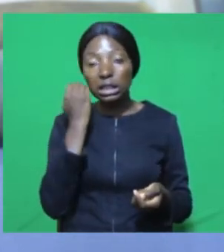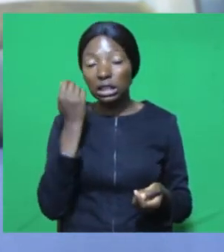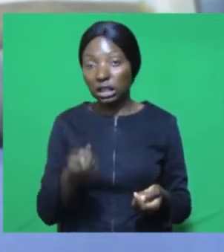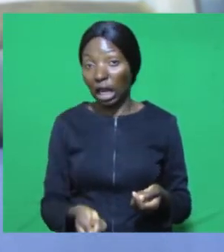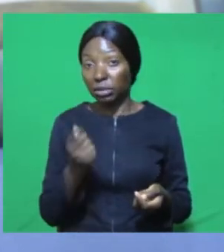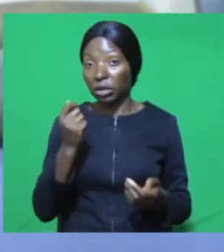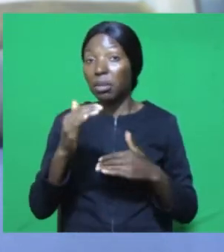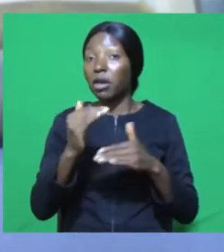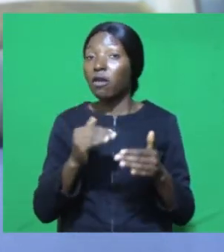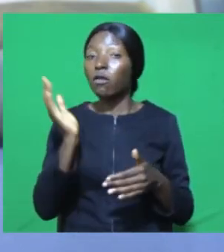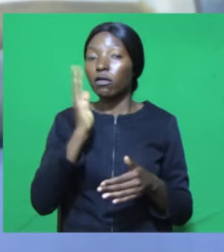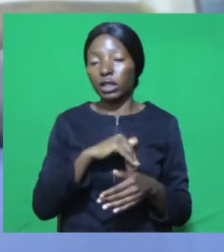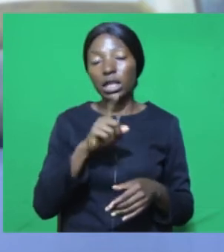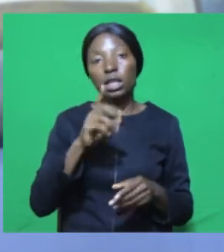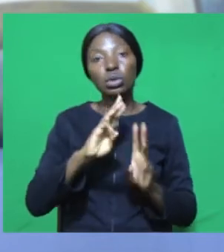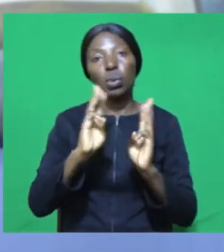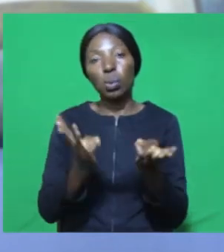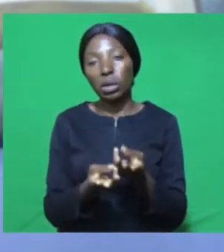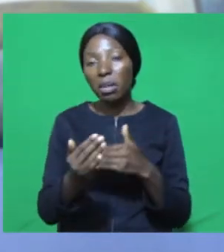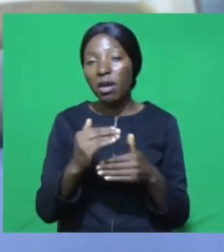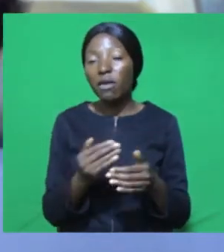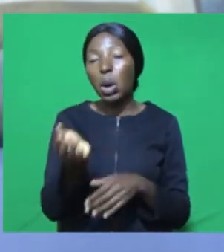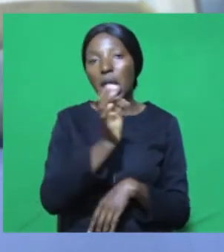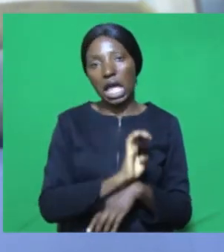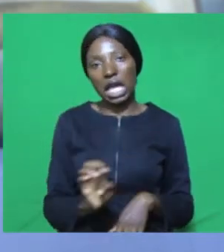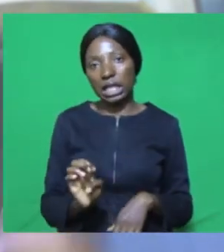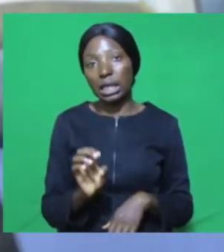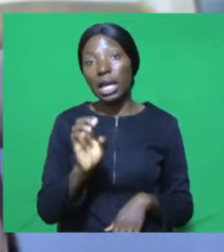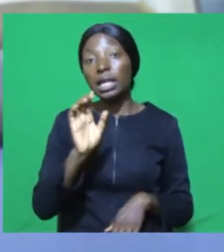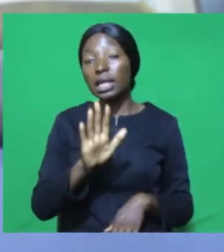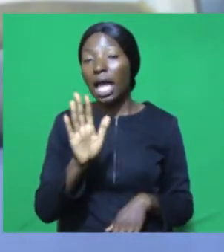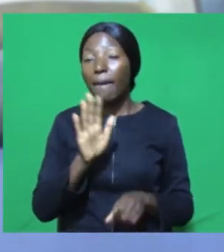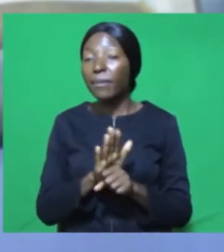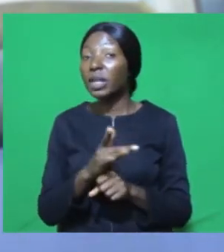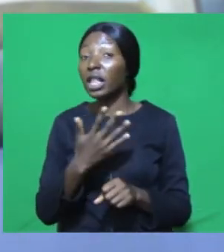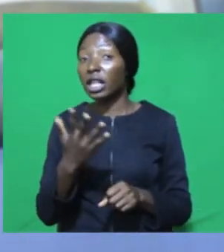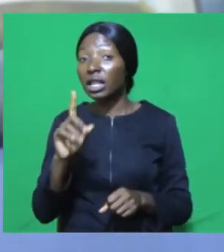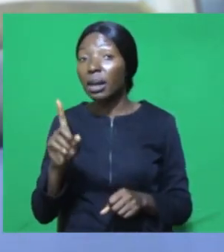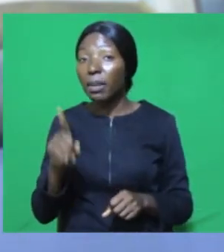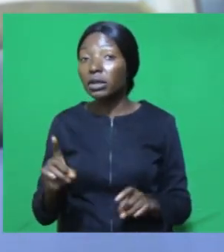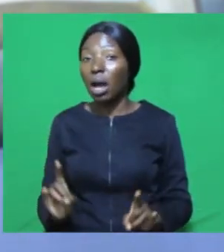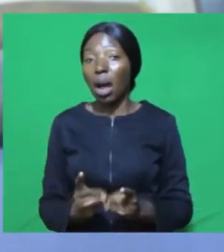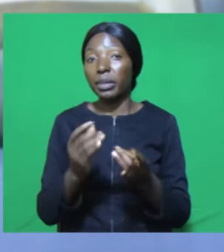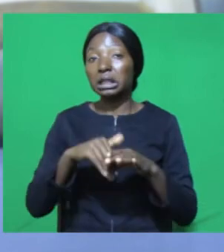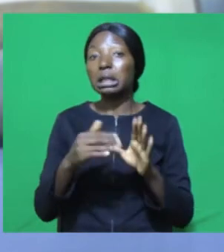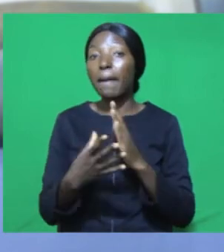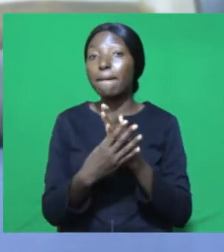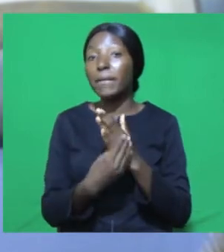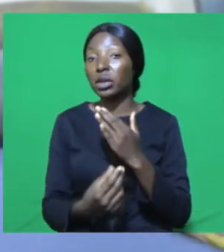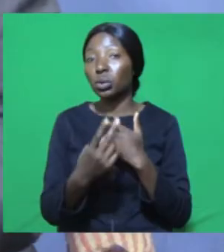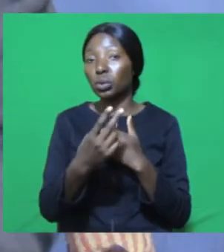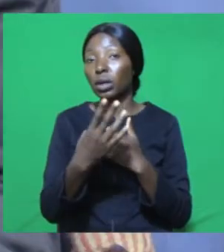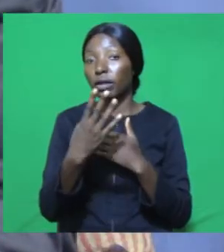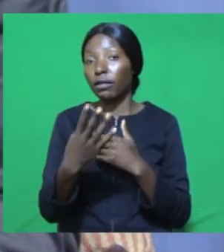rwa pera nyika ino isati ya guma pale zvinofanira kuitika zvakataurwa naJesu pane